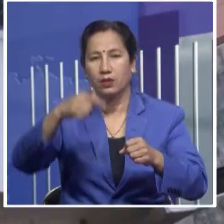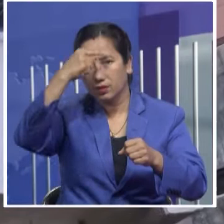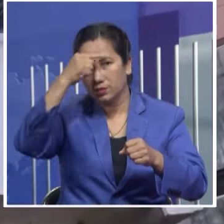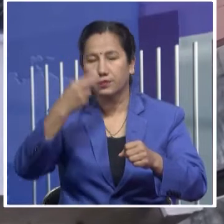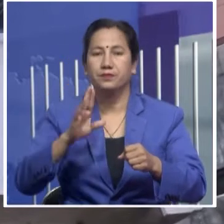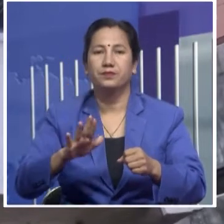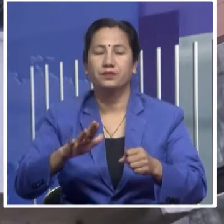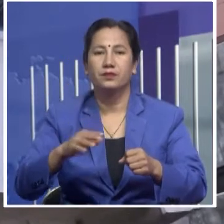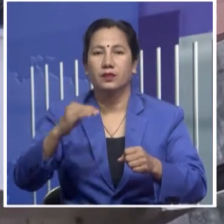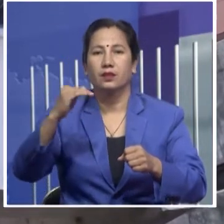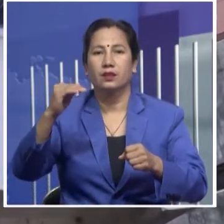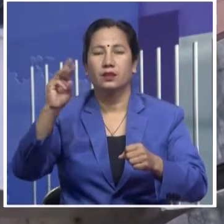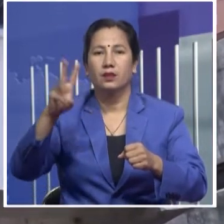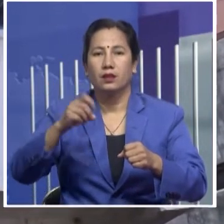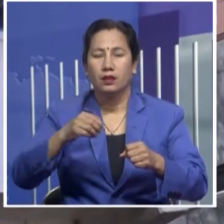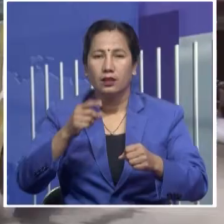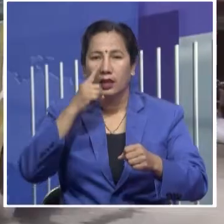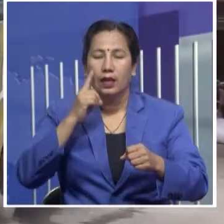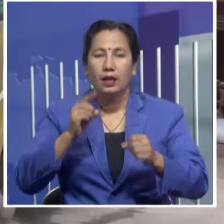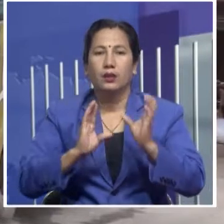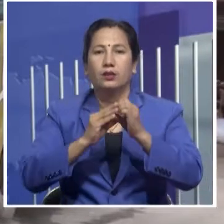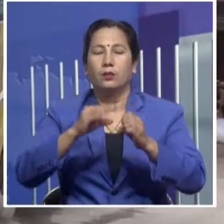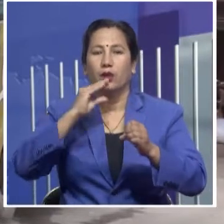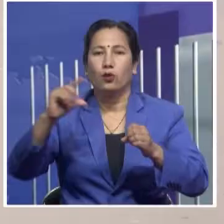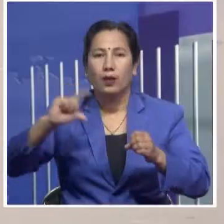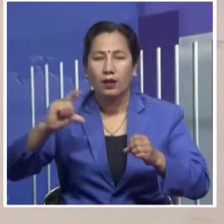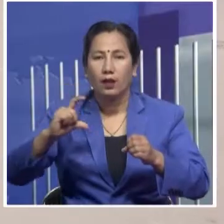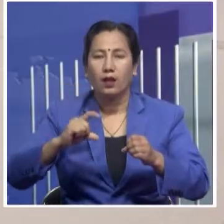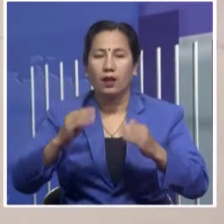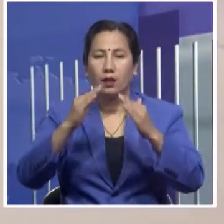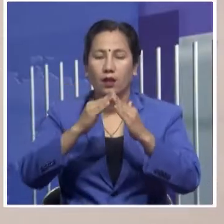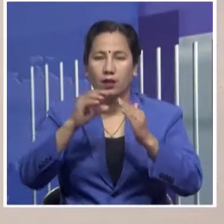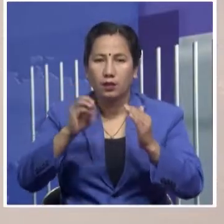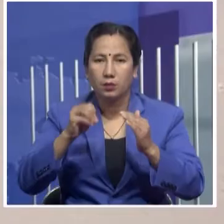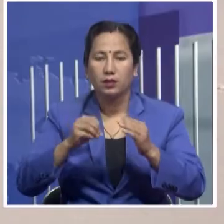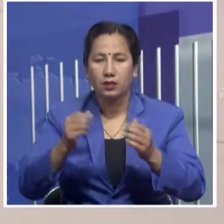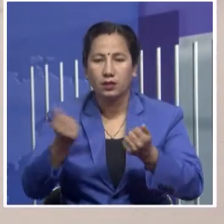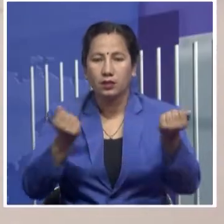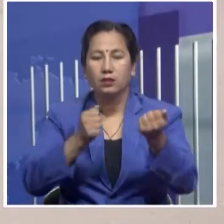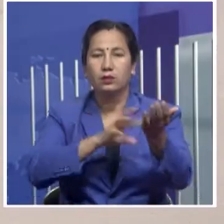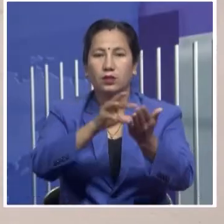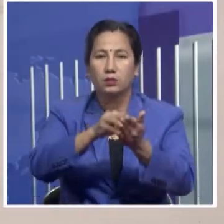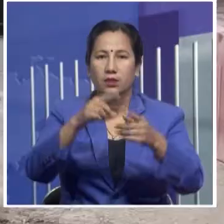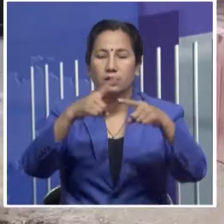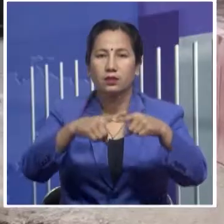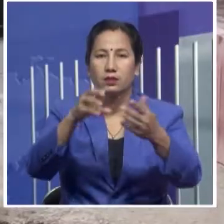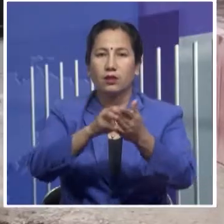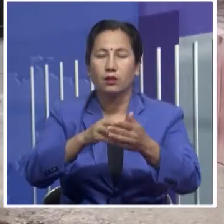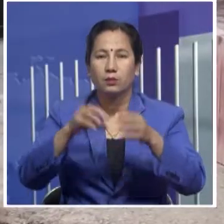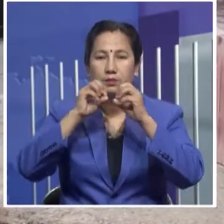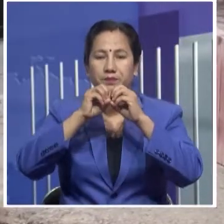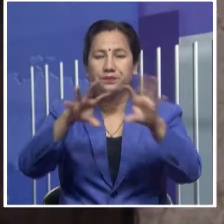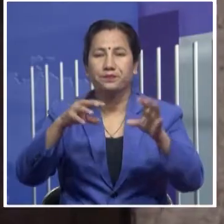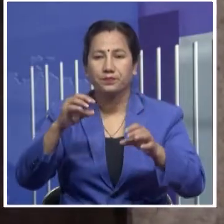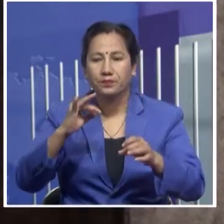भएको छ। तम्घासमा आमा समूह युवा क्लबद्वारा भगवती मन्दिर बस पार्क शहीद चोक लगायतका ठाउँमा सार्वजनिक